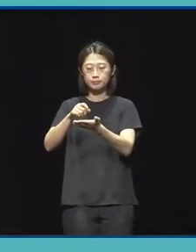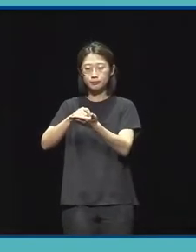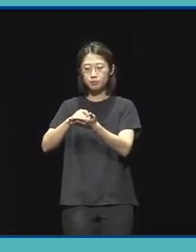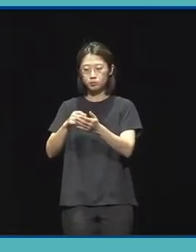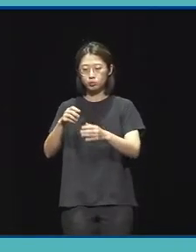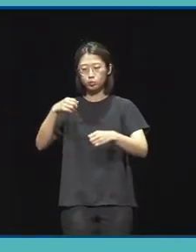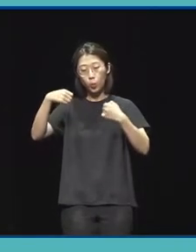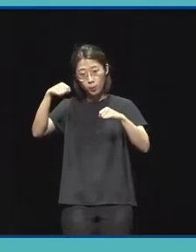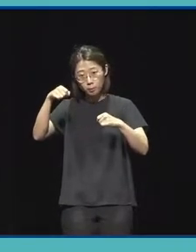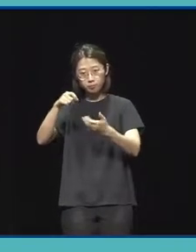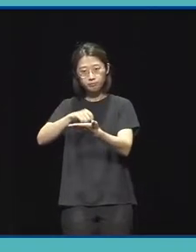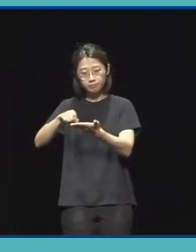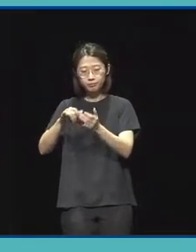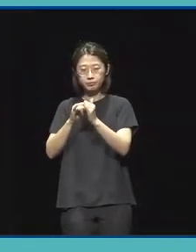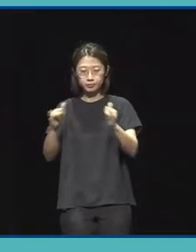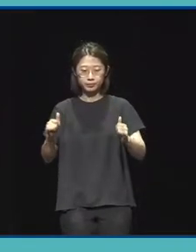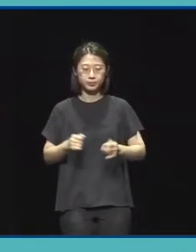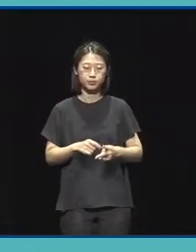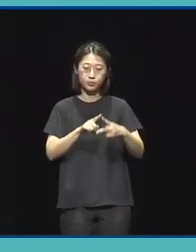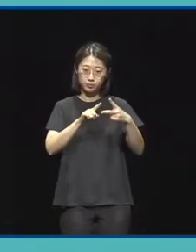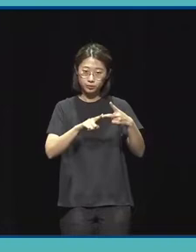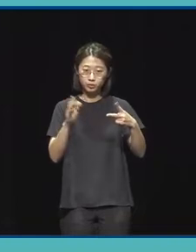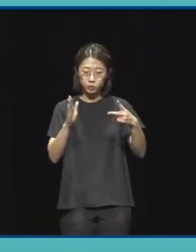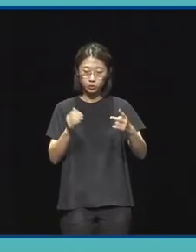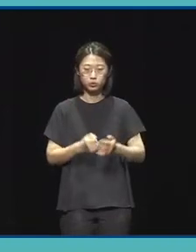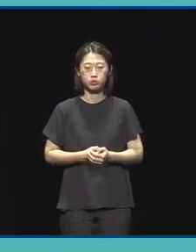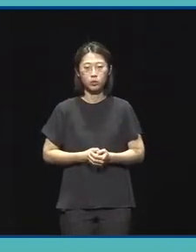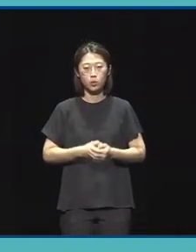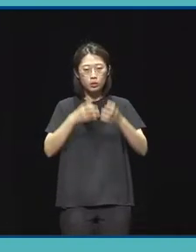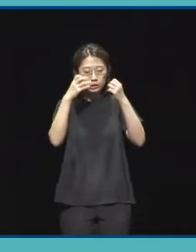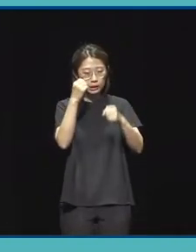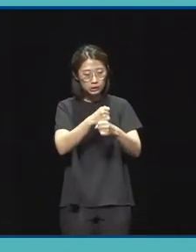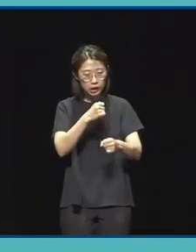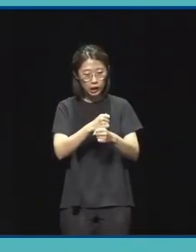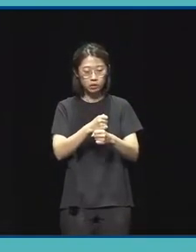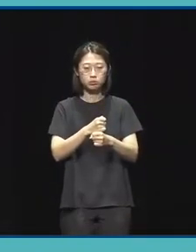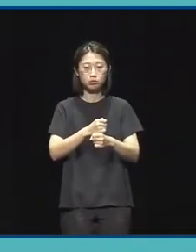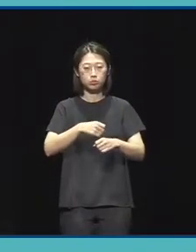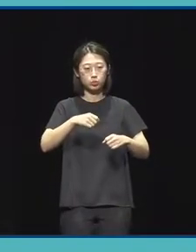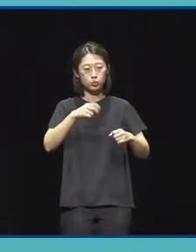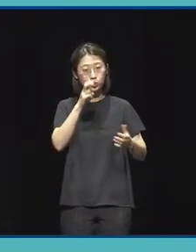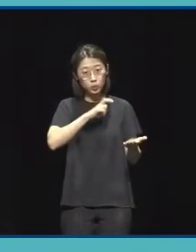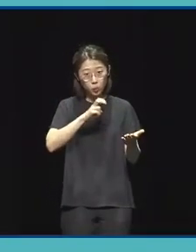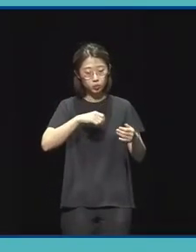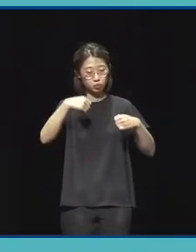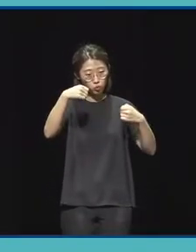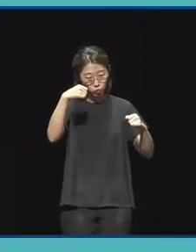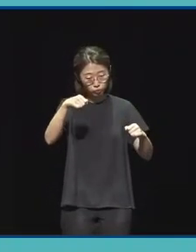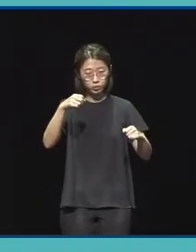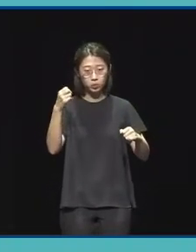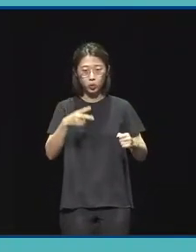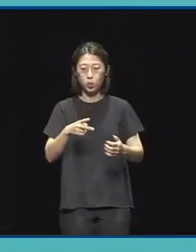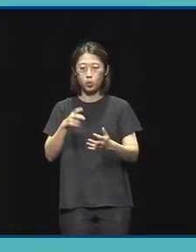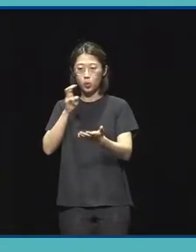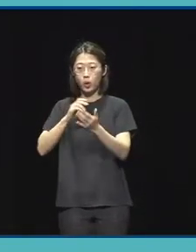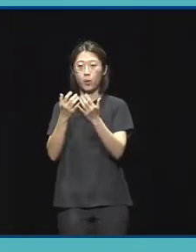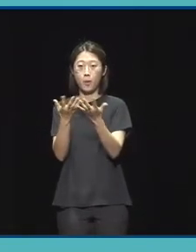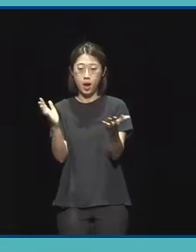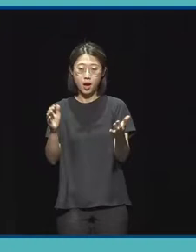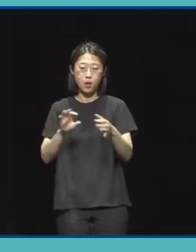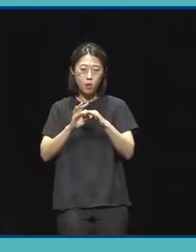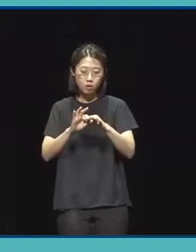신청하시면 되고 창작 뮤지컬과 창작 오페라는 작가 작곡가가 각각 매칭해서 대표